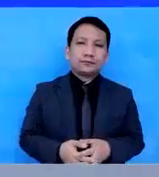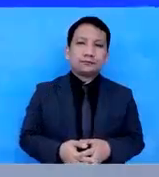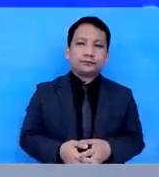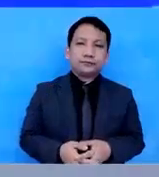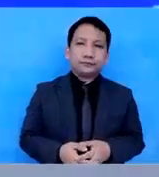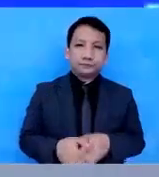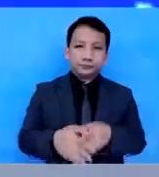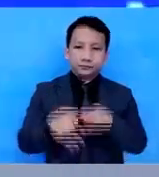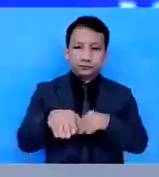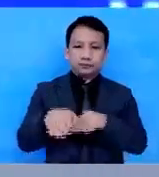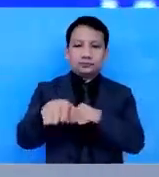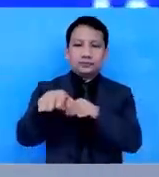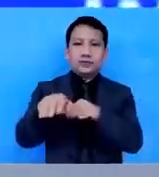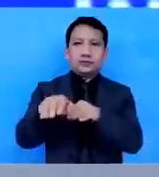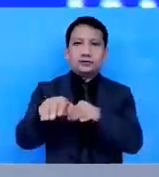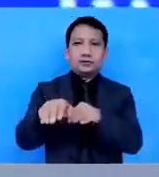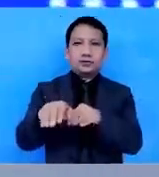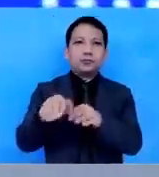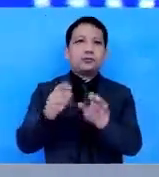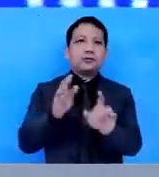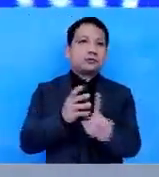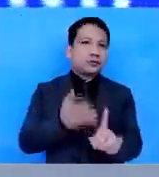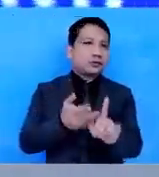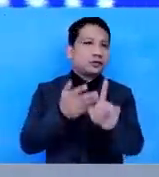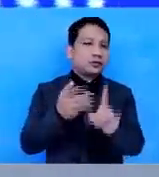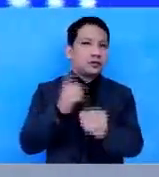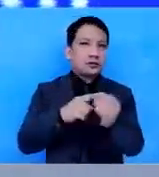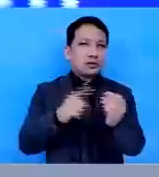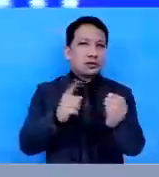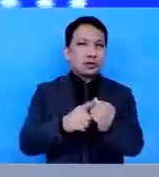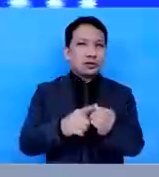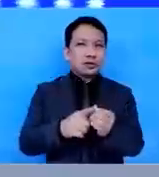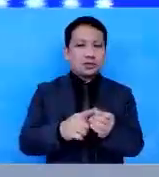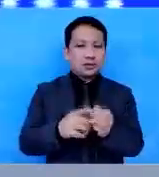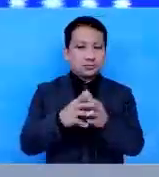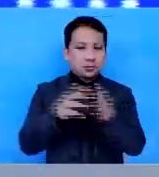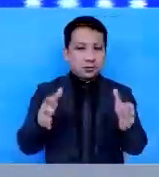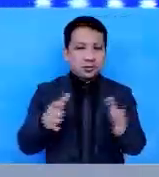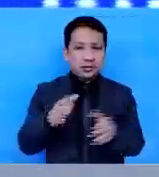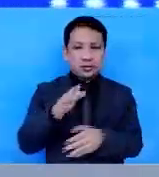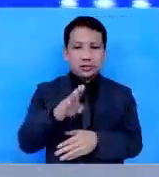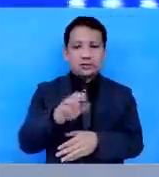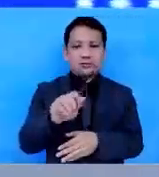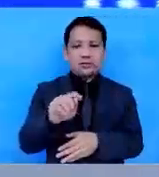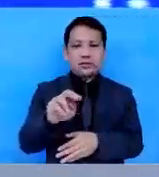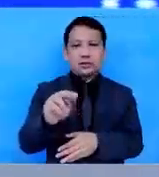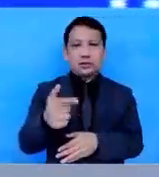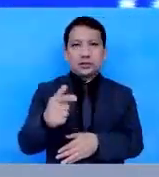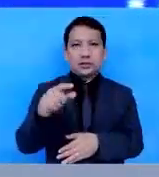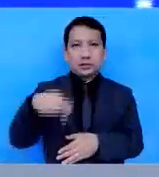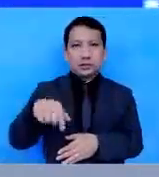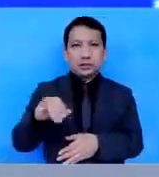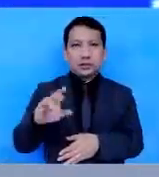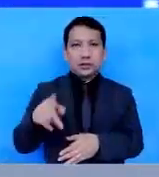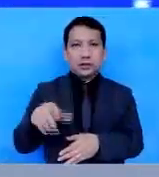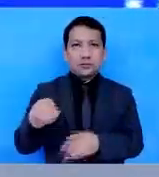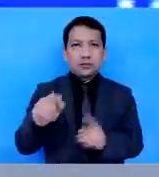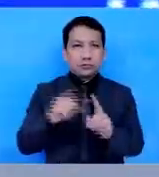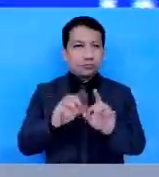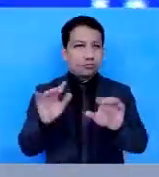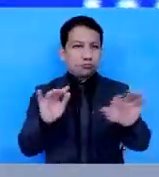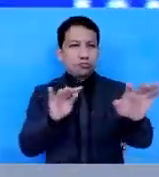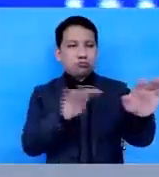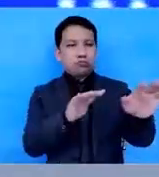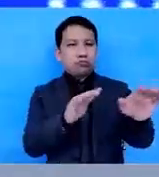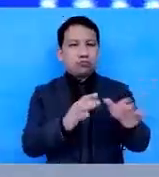Nag-motorcade sa Maynila ang mga bida ng inaabangang mega serye na Batang Quiapo. Dinumog ng fans sina Coco Martin at